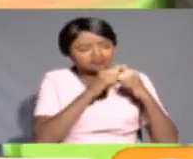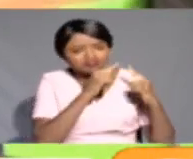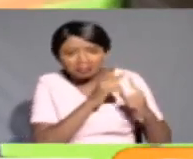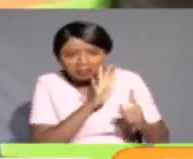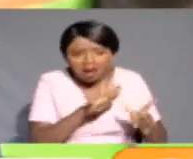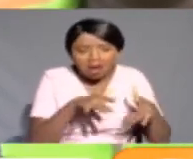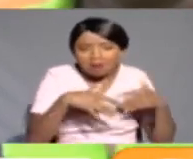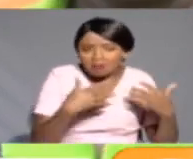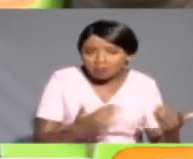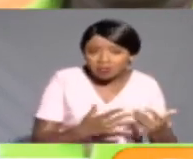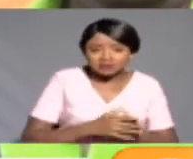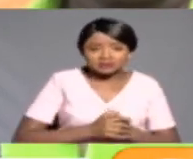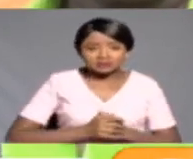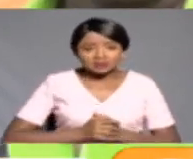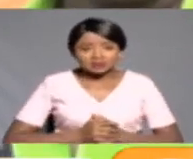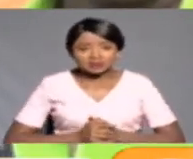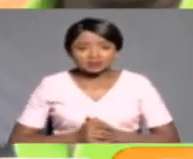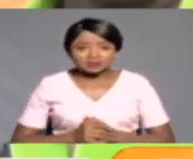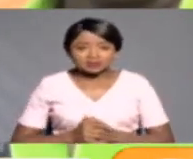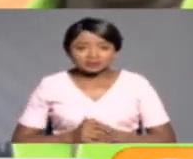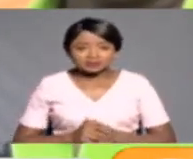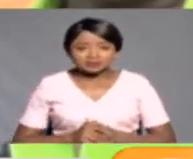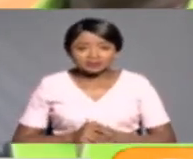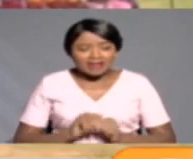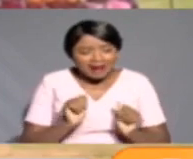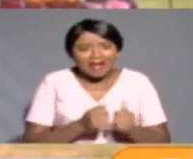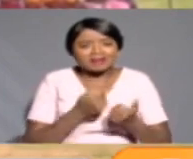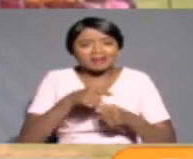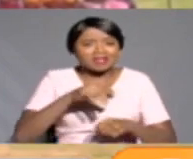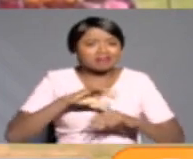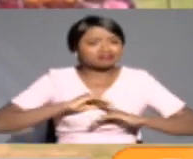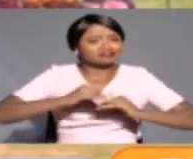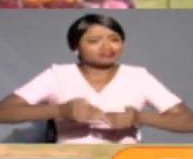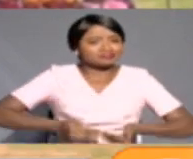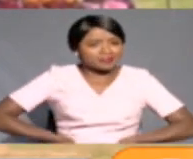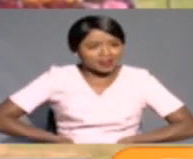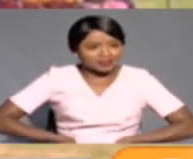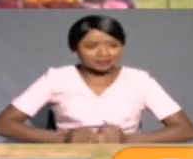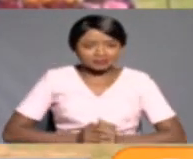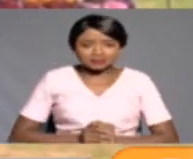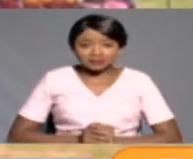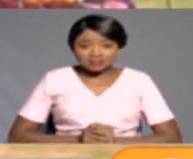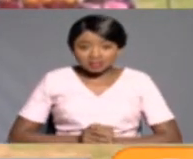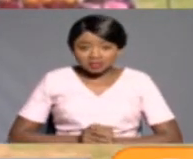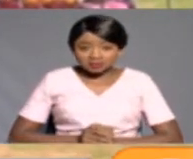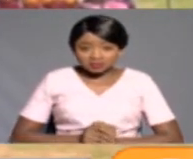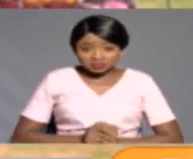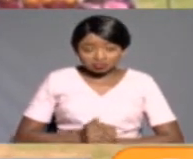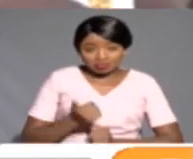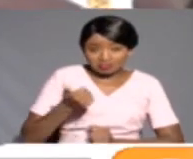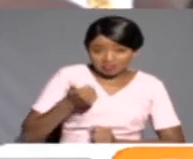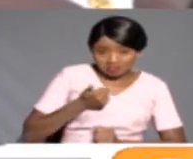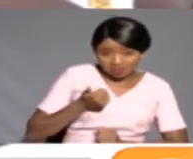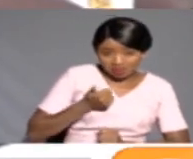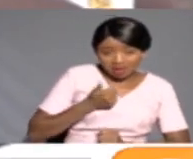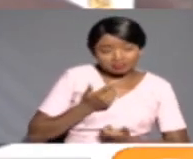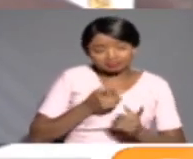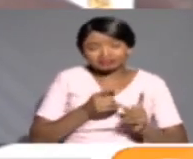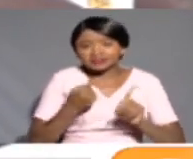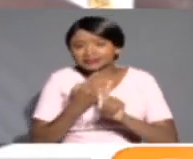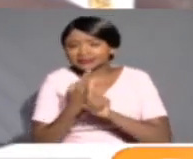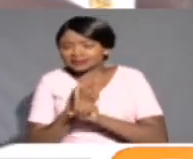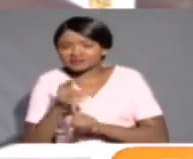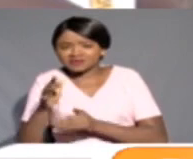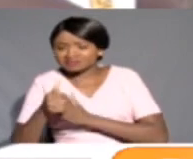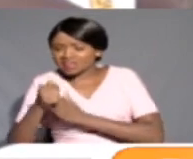mpaka inakuwa wanapata mimba za mapema. Wanapokongamana hapa na mtoto msichana, tofauti za viongozi kuhusu